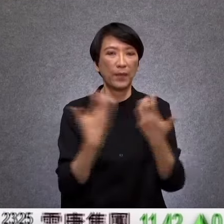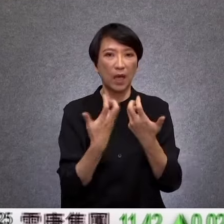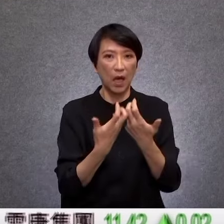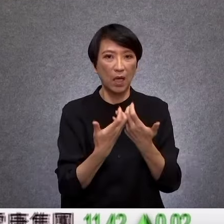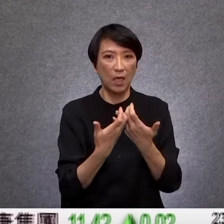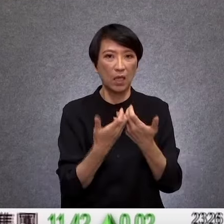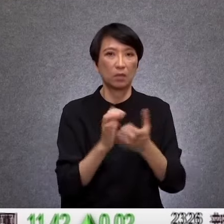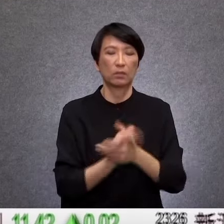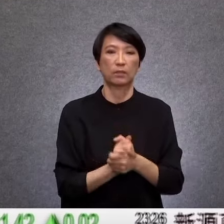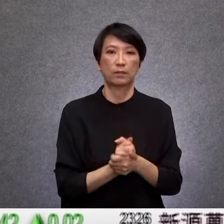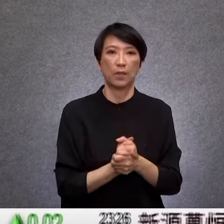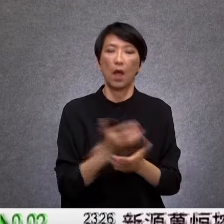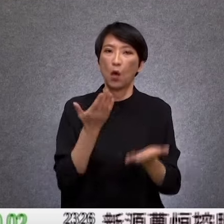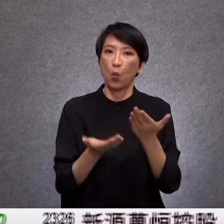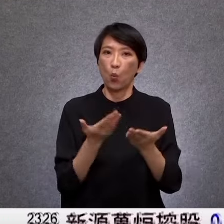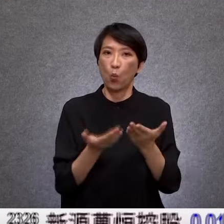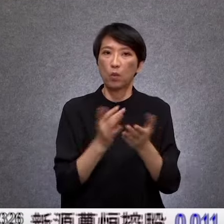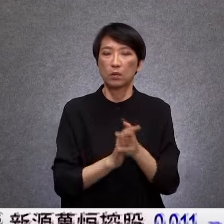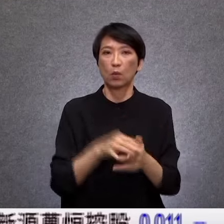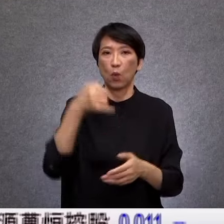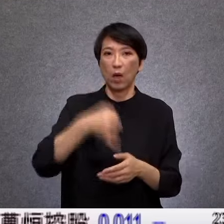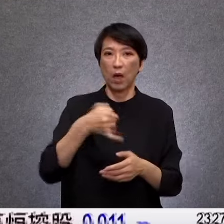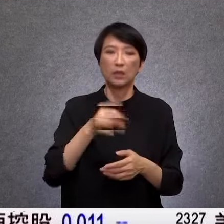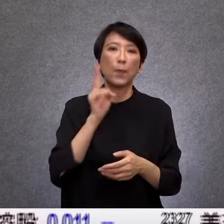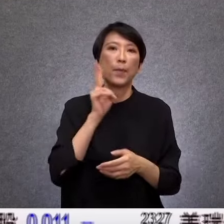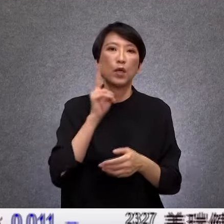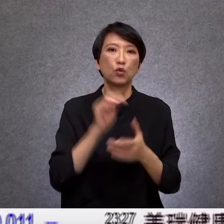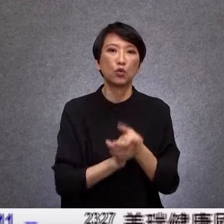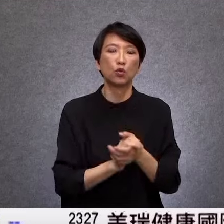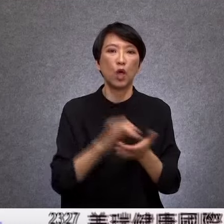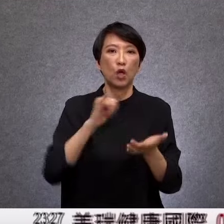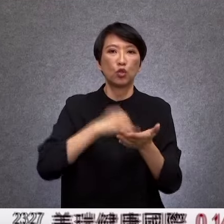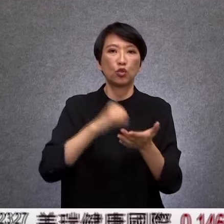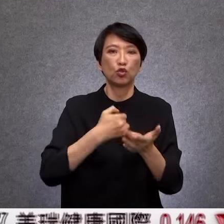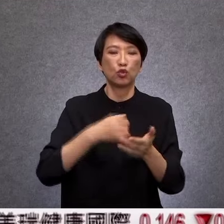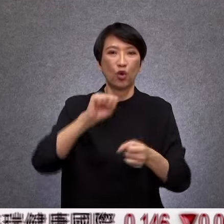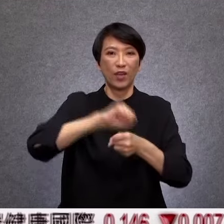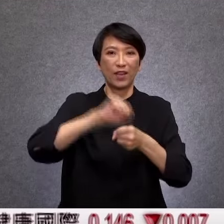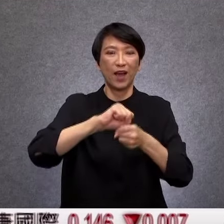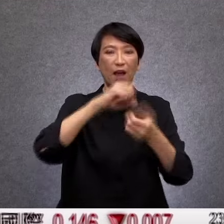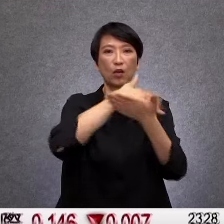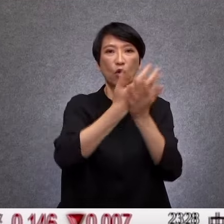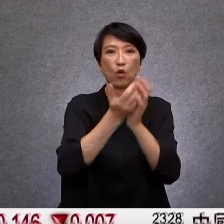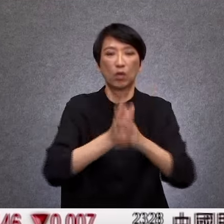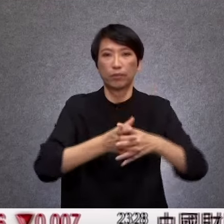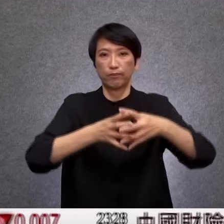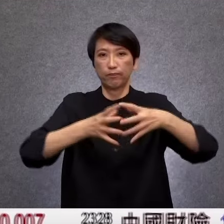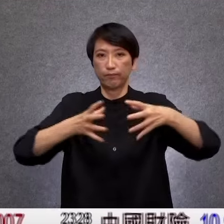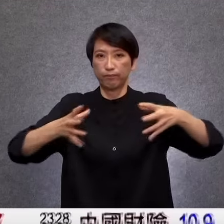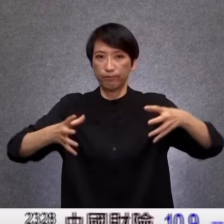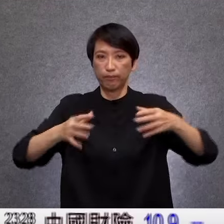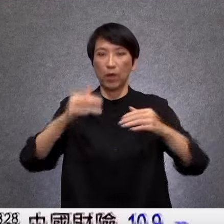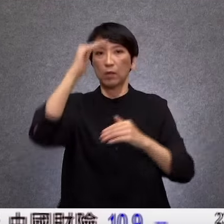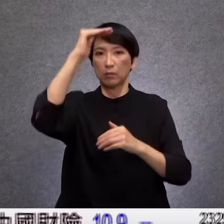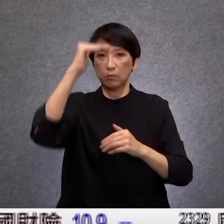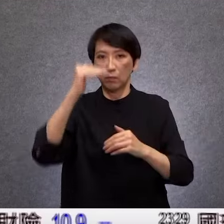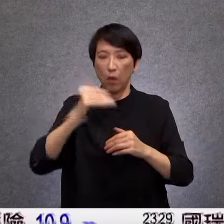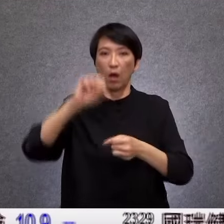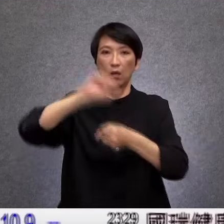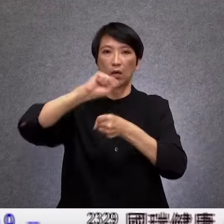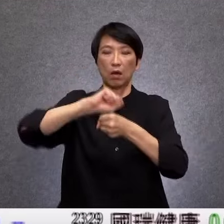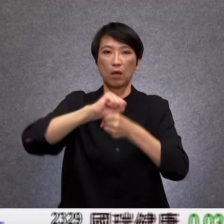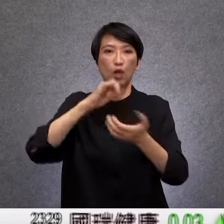匯基金個收入嘅數嚟計算咧？同埋其實會唔會去再有下一種嘅，譬如係擴闊嘅稅基啊、稅種，甚至可